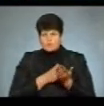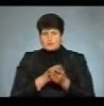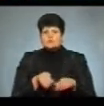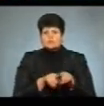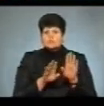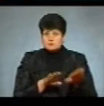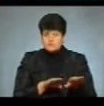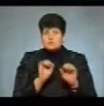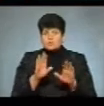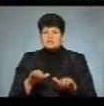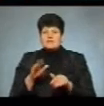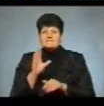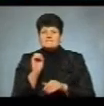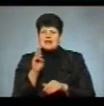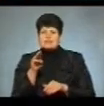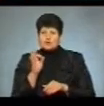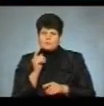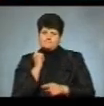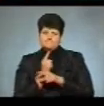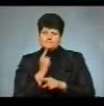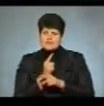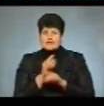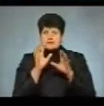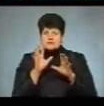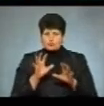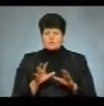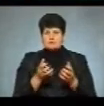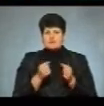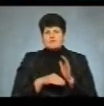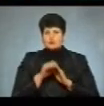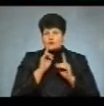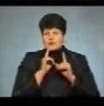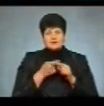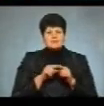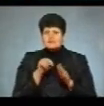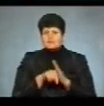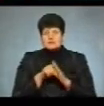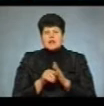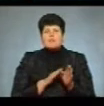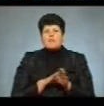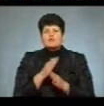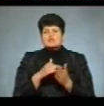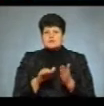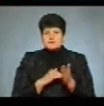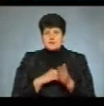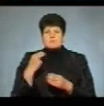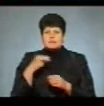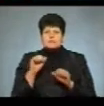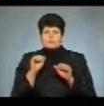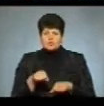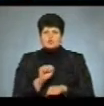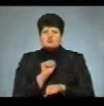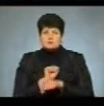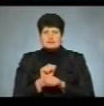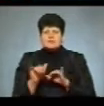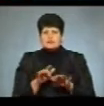Він може накладати вето на закони, ухвалені Верховною Радою, однак це не означає їх повного скасування. Президент може зупинити